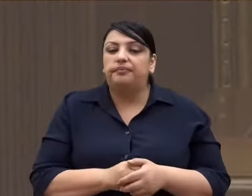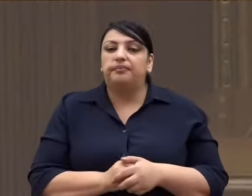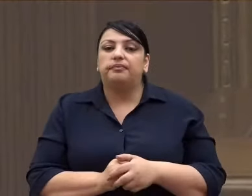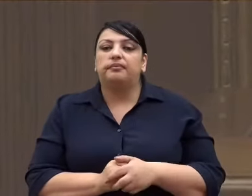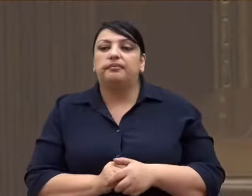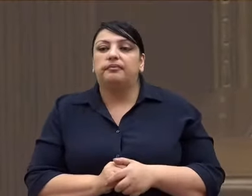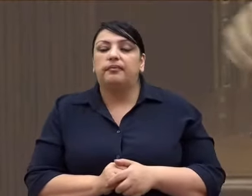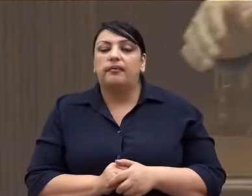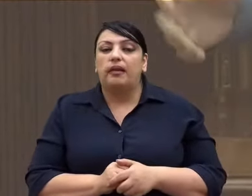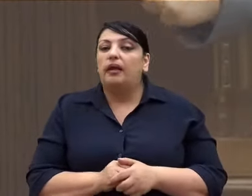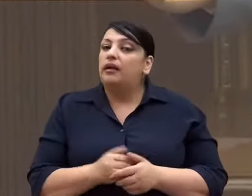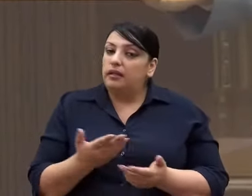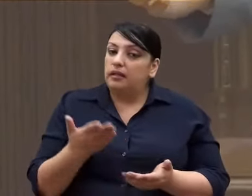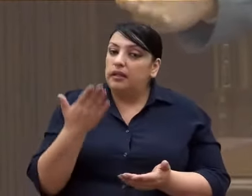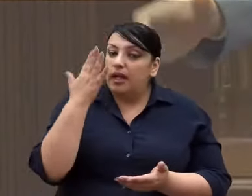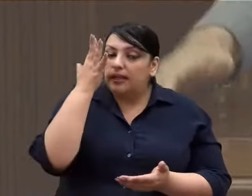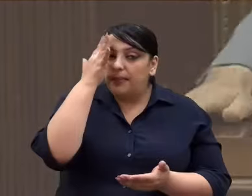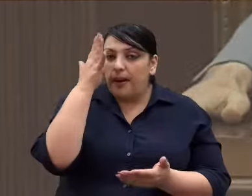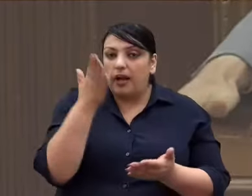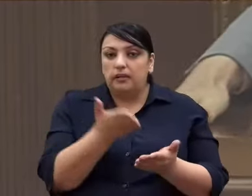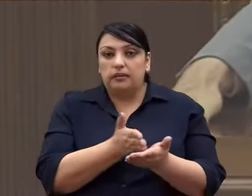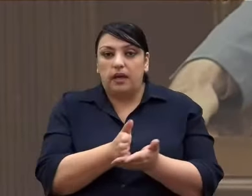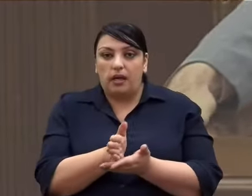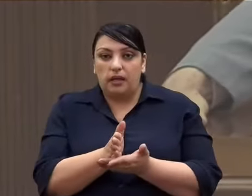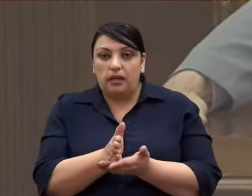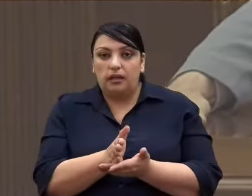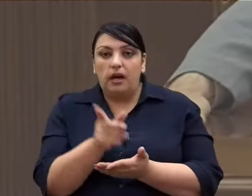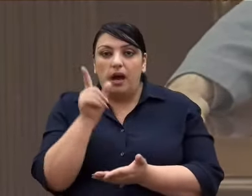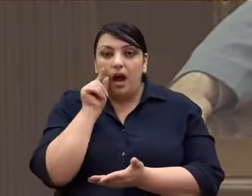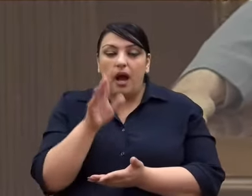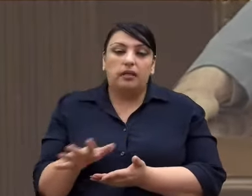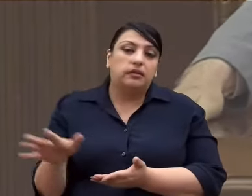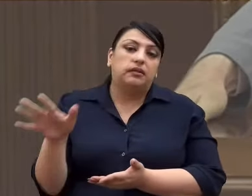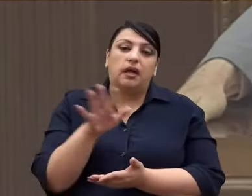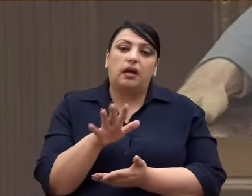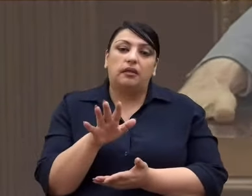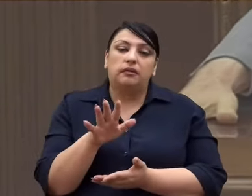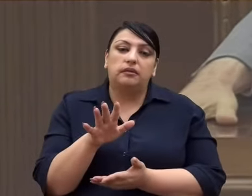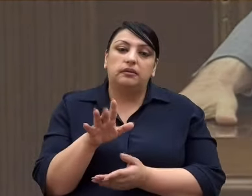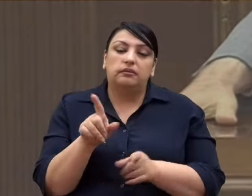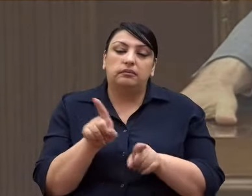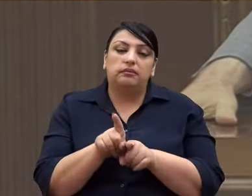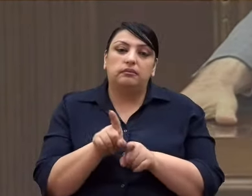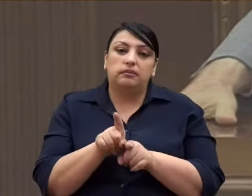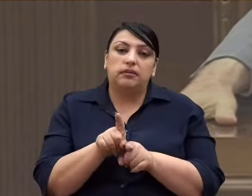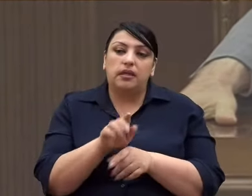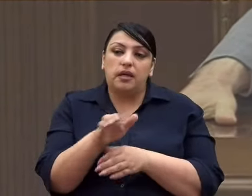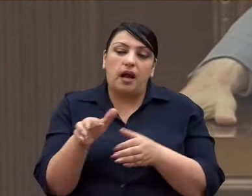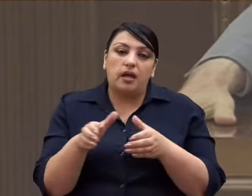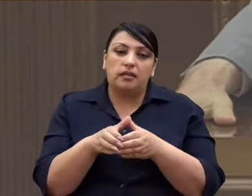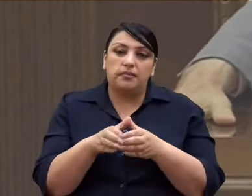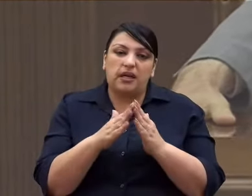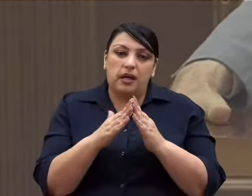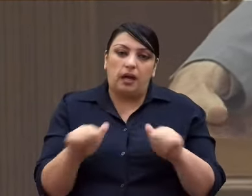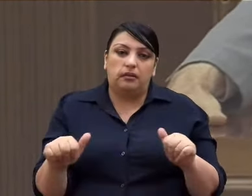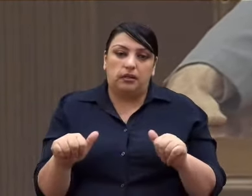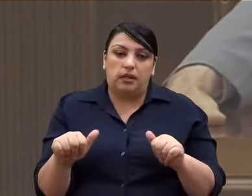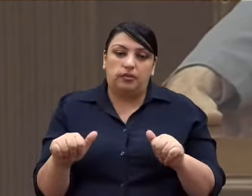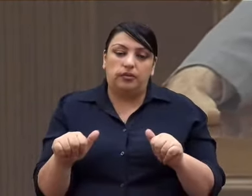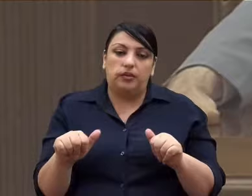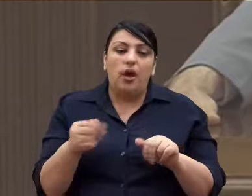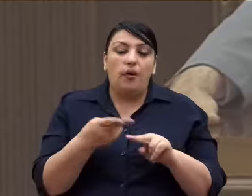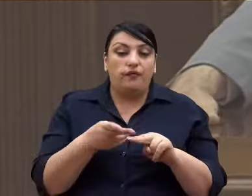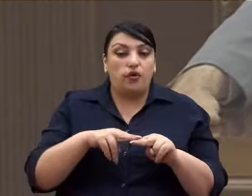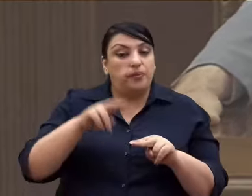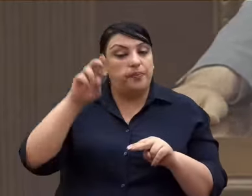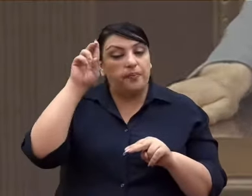Եվ պիտի ասենք, որ այդ նպատակը Հայաստանը կազմականդելու, Հայաստանը որպես